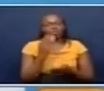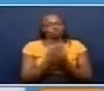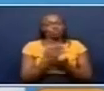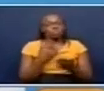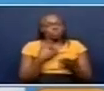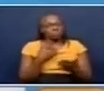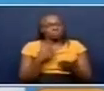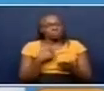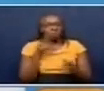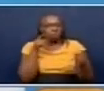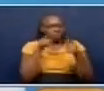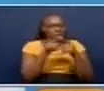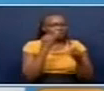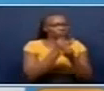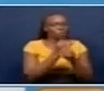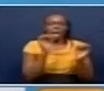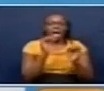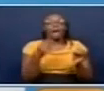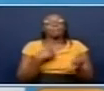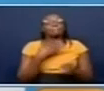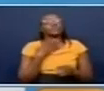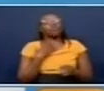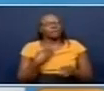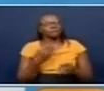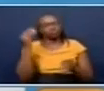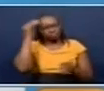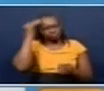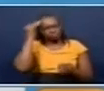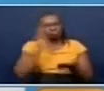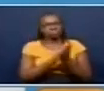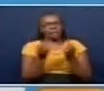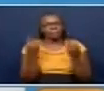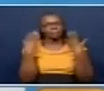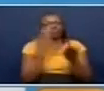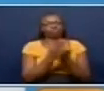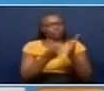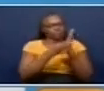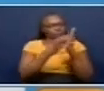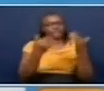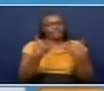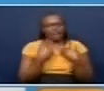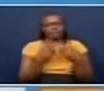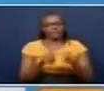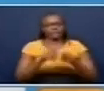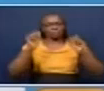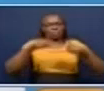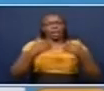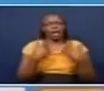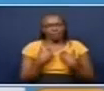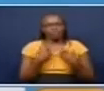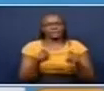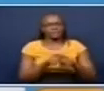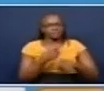lakini nikipata kazi, kwa maana nimepata akili, nimekata hizo skills, uwezo, ni uwezo, I'm